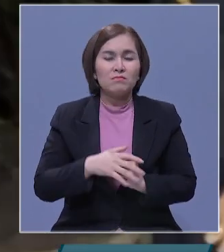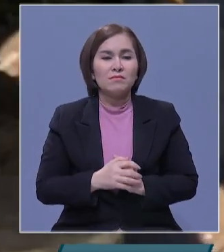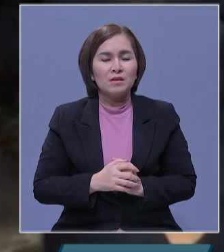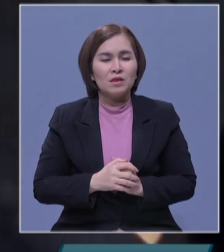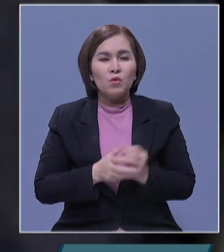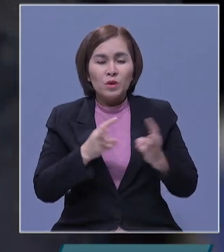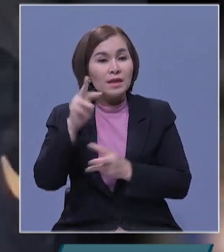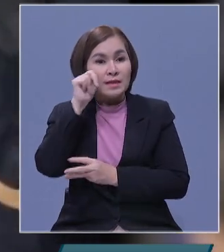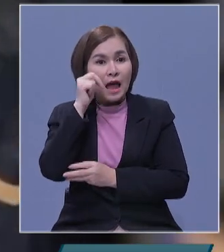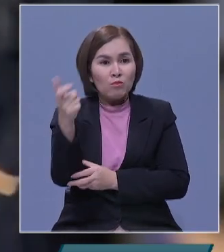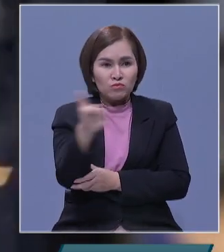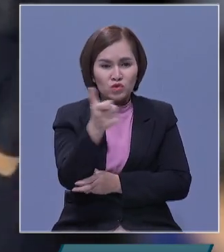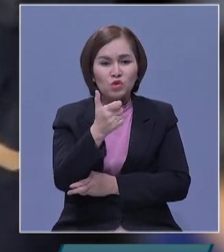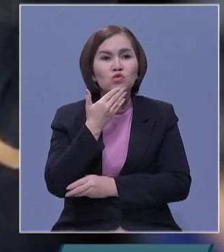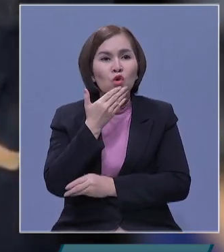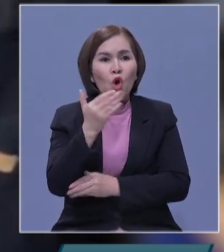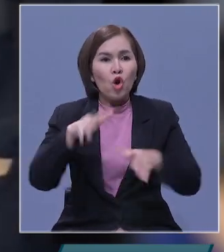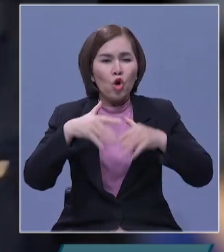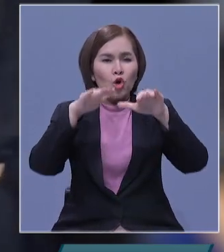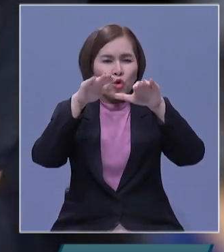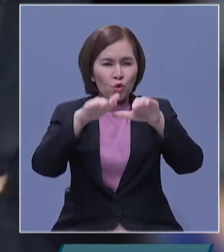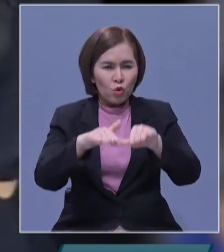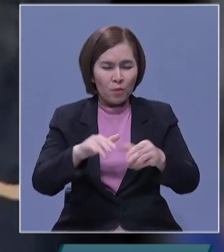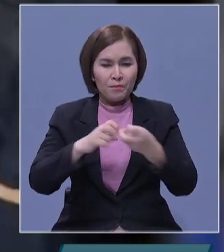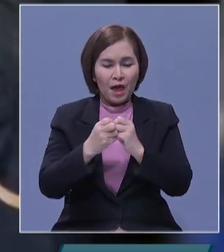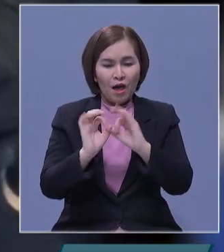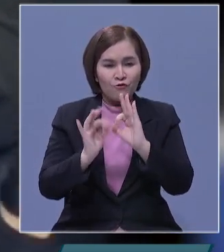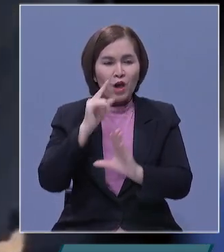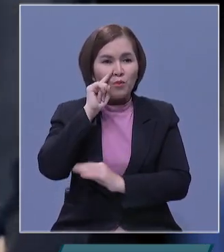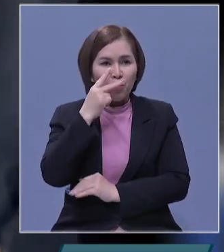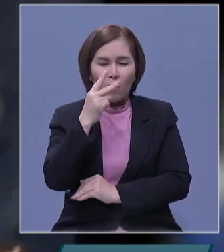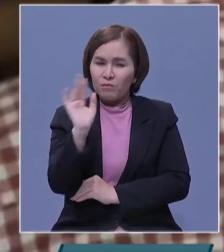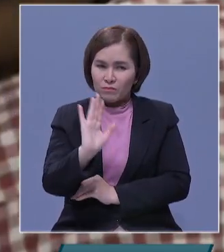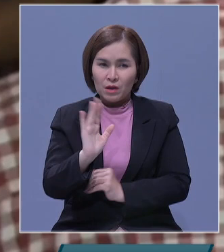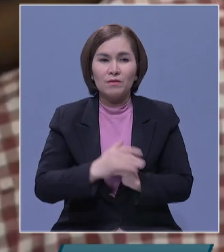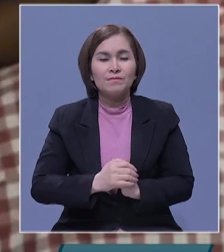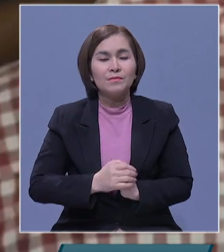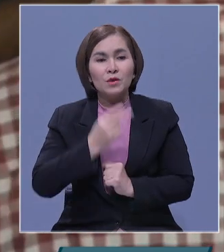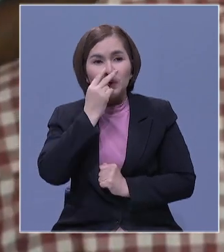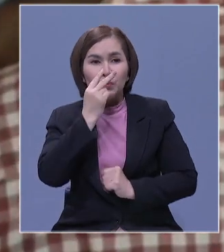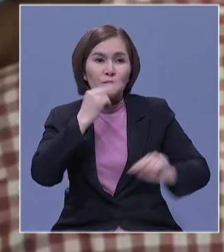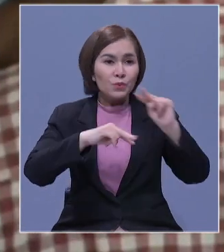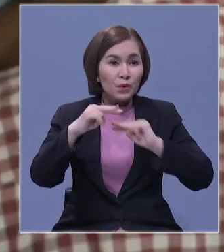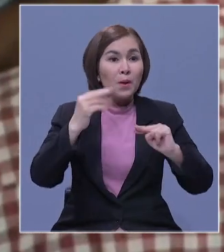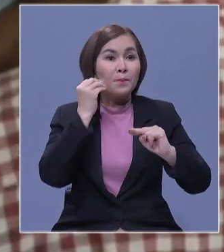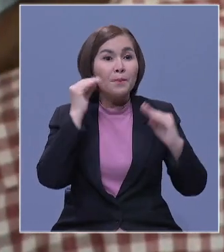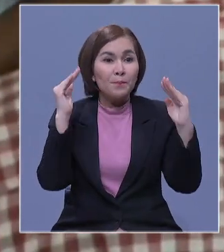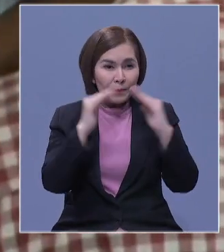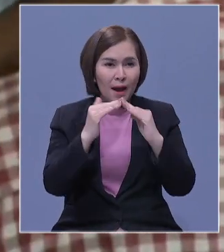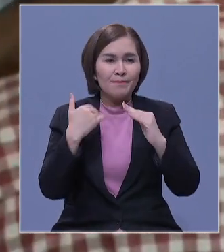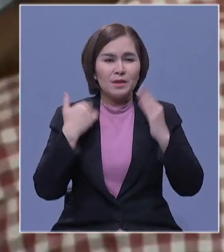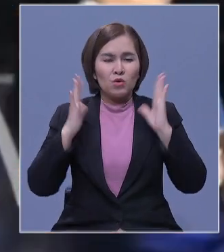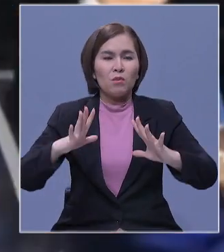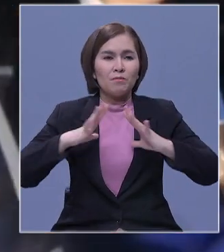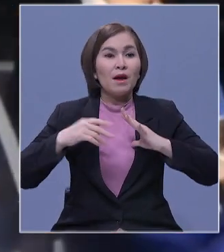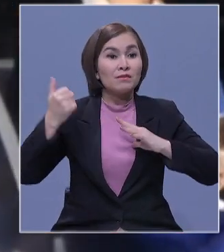ฉีดน้ำลดความร้อนค่ะป้องกันไม่ให้เกิดไฟมาติดซ้ำอีกนะคะค่ะไปตรวจสอบนะคะพบว่าบ้านนี้อยู่กัน 3คนก็คือคน